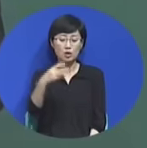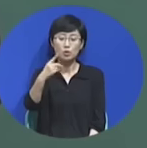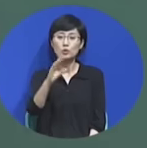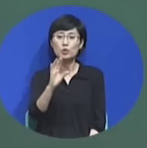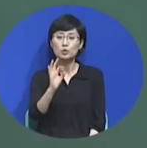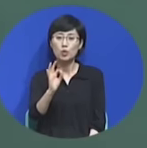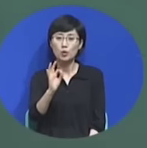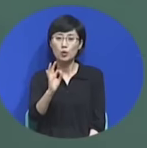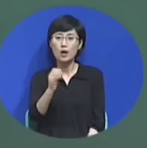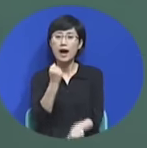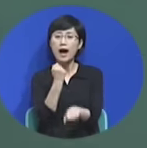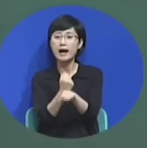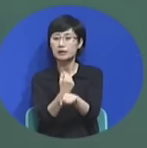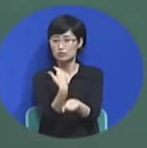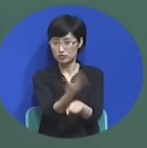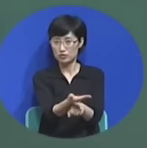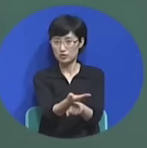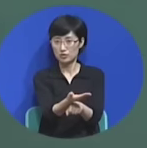보겠습니다.